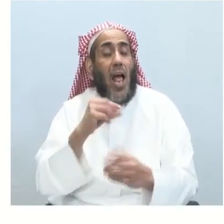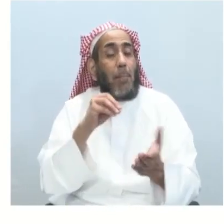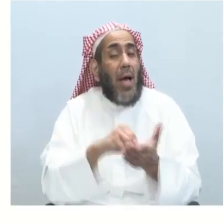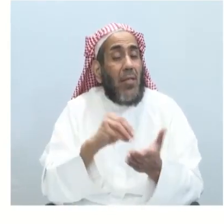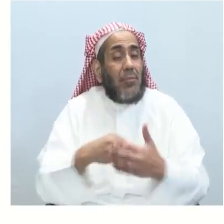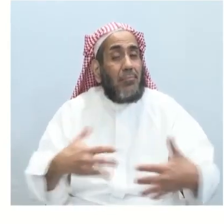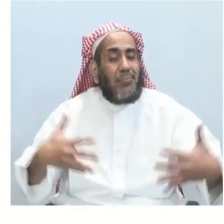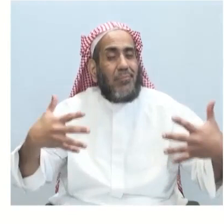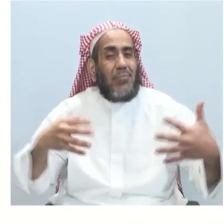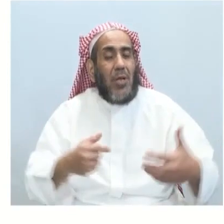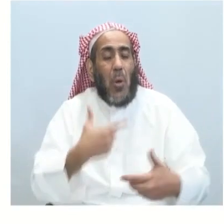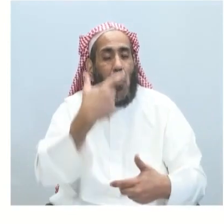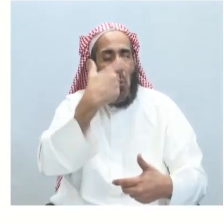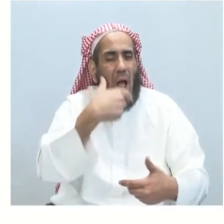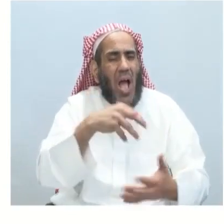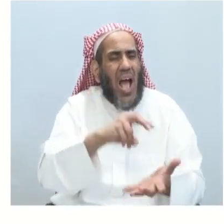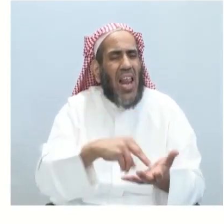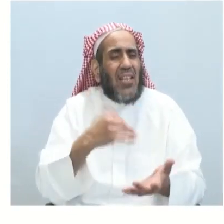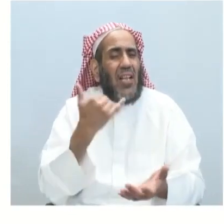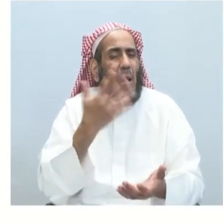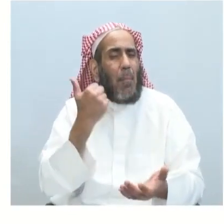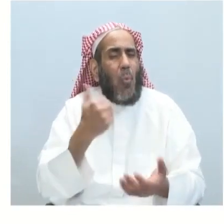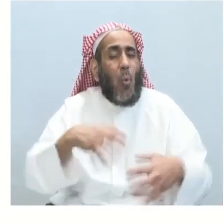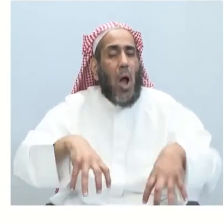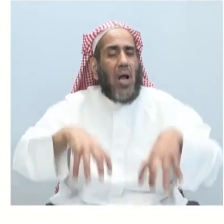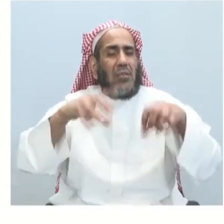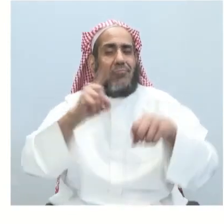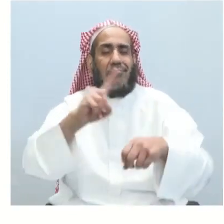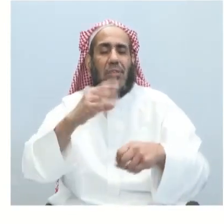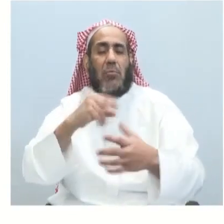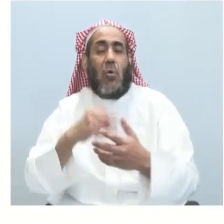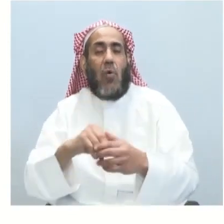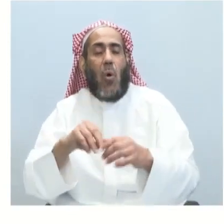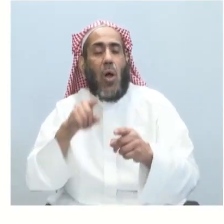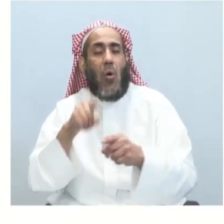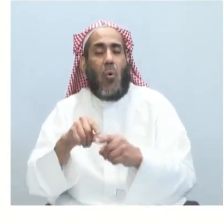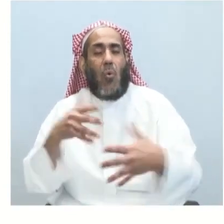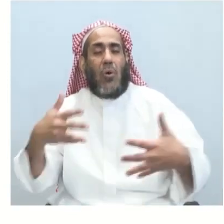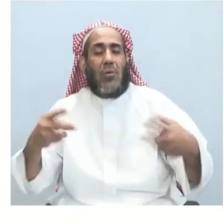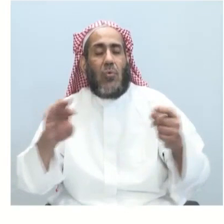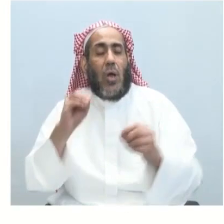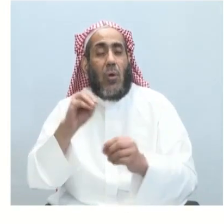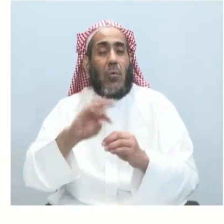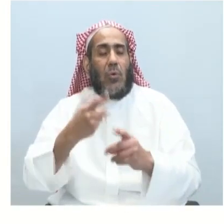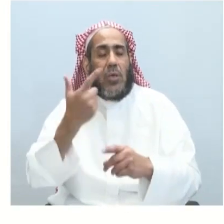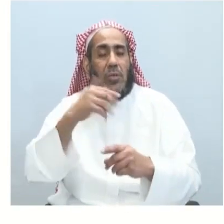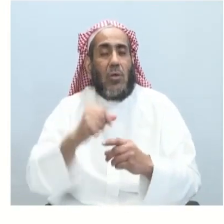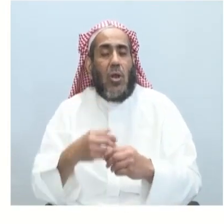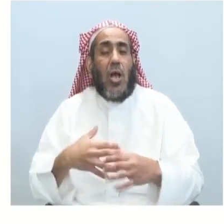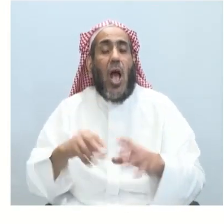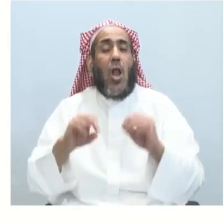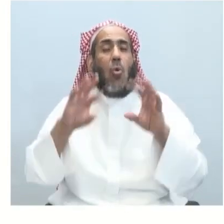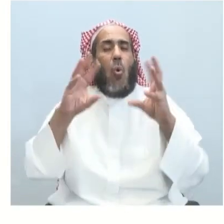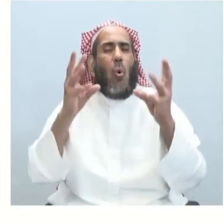عن البكاء الاطلال كيف ان هذا المكان قصر وليس اطلالا قديمه فهو يذكر هنا مصائب منها ما يذكرك مننها ما ينسيك وهو يذكر هنا الحلل